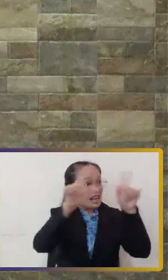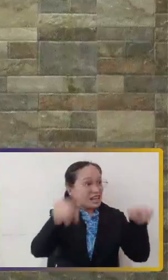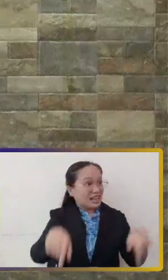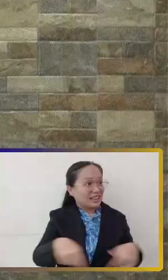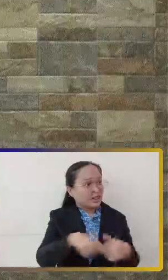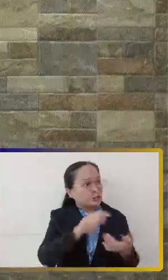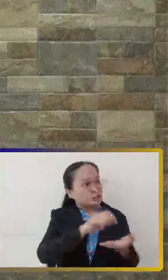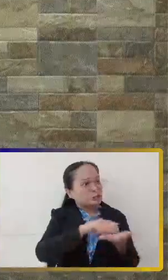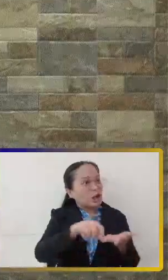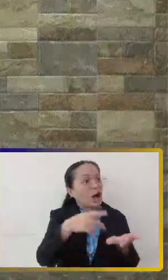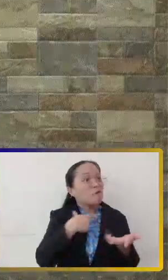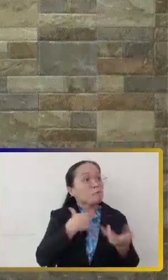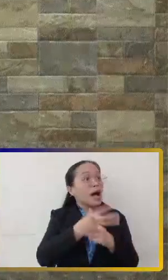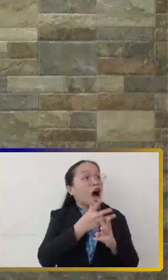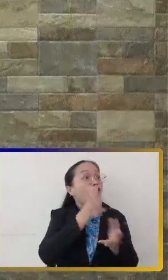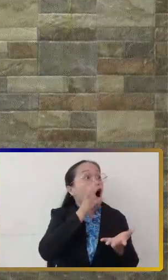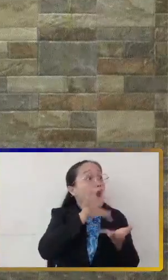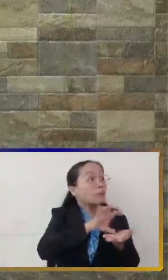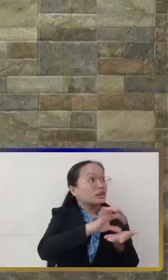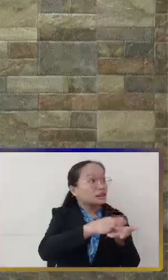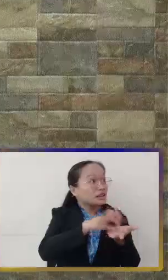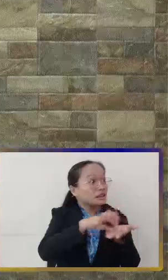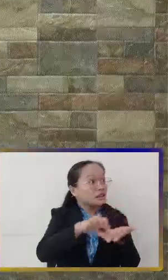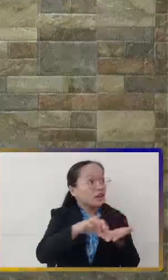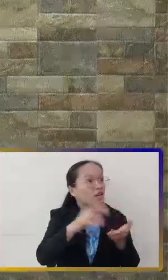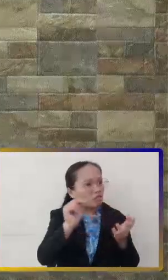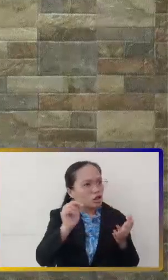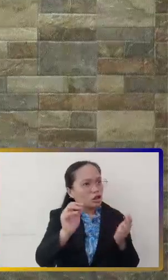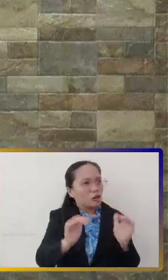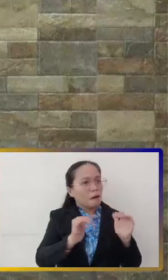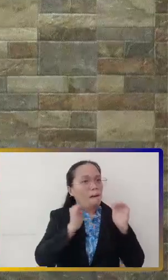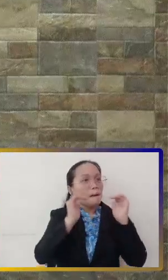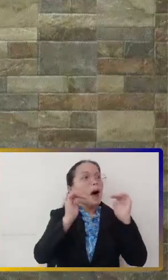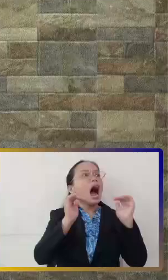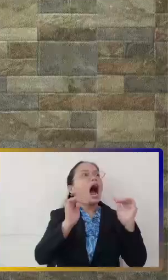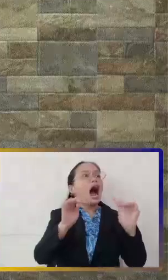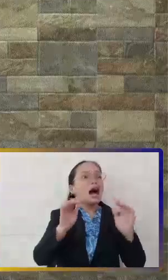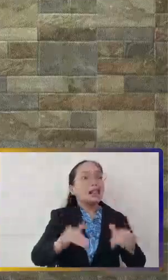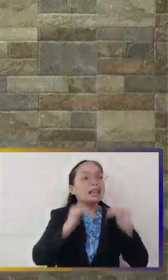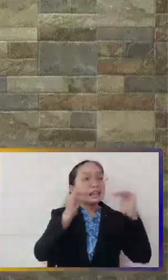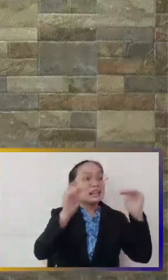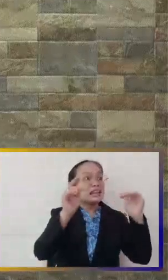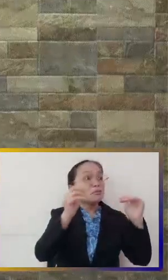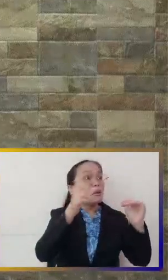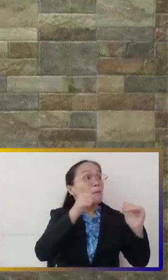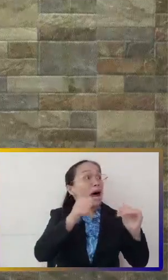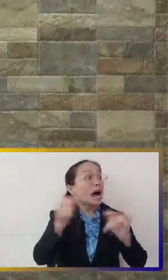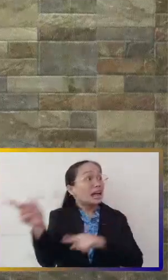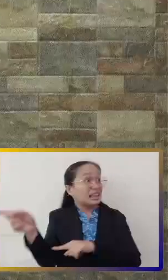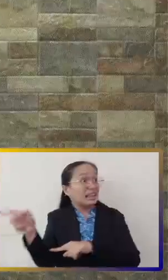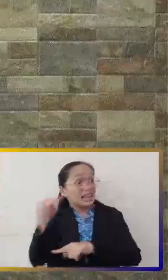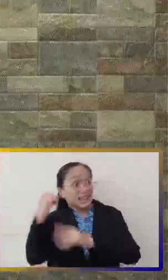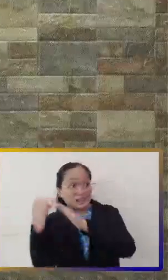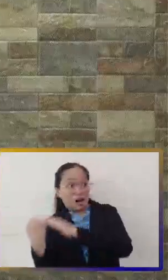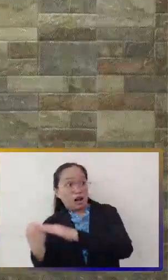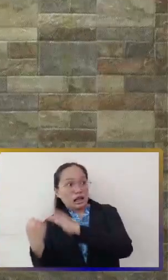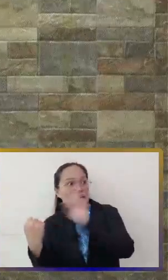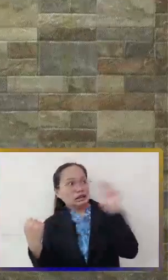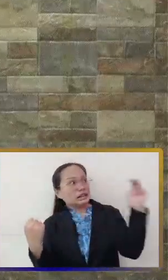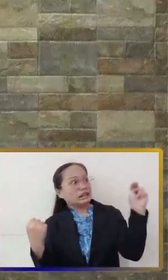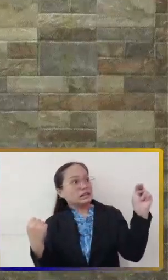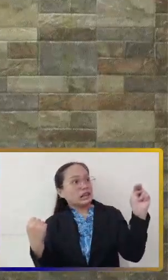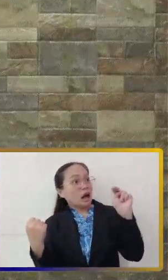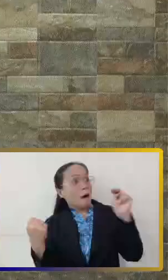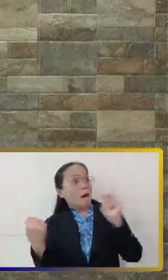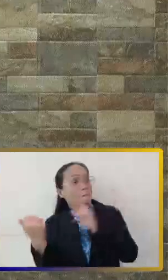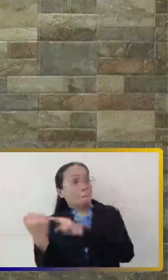ako ng comment. Sabi ko, kinakalang i-promote ang babaeng ito. You see, sa kanyang honesty. Napakabuti niya.